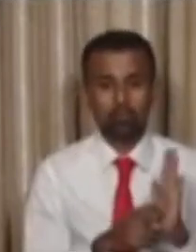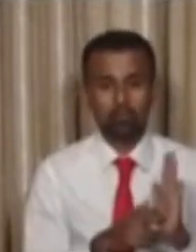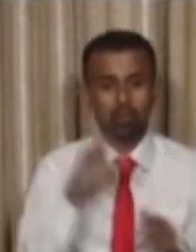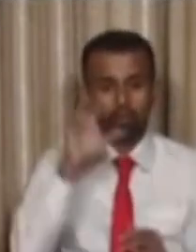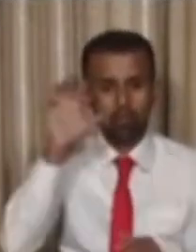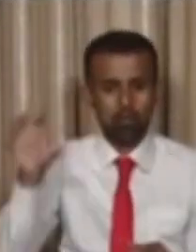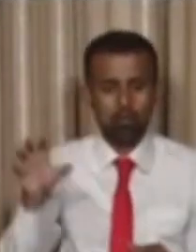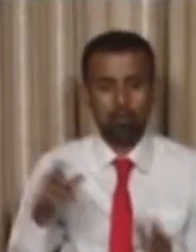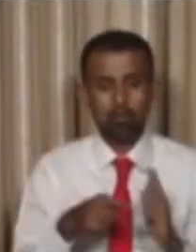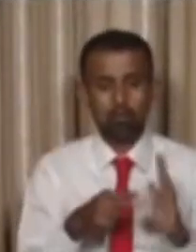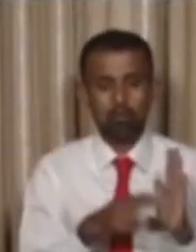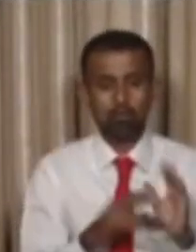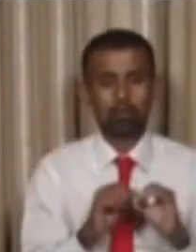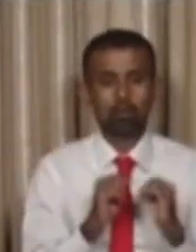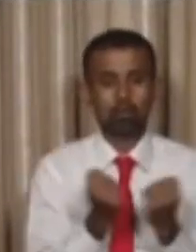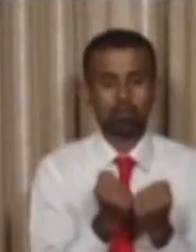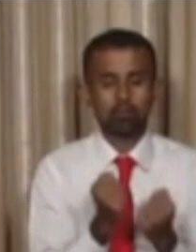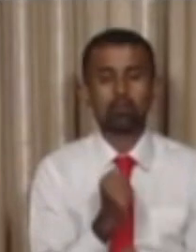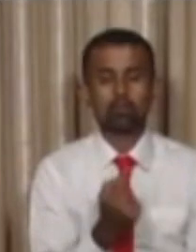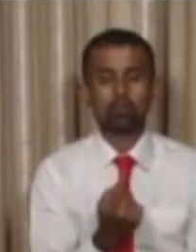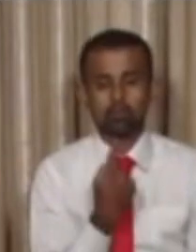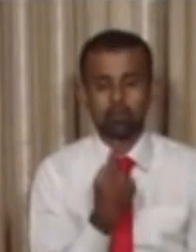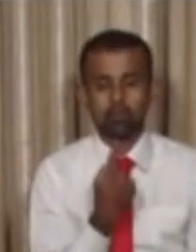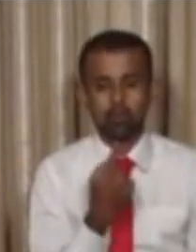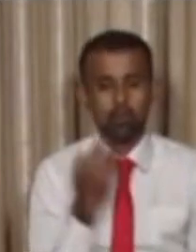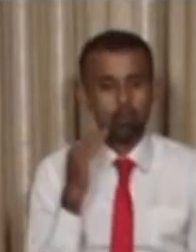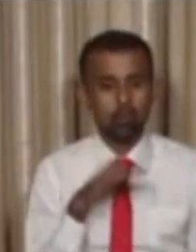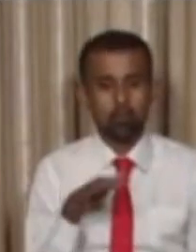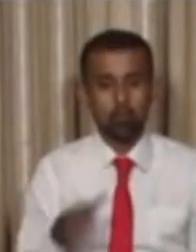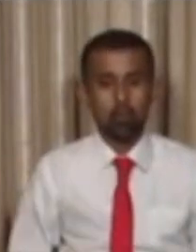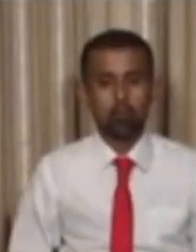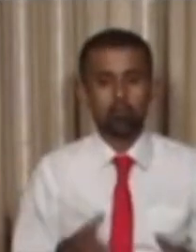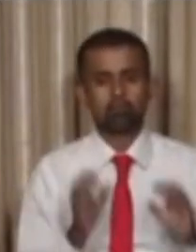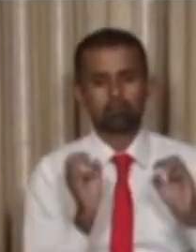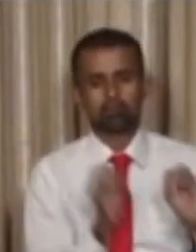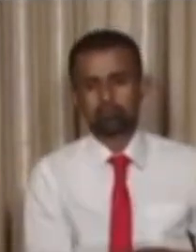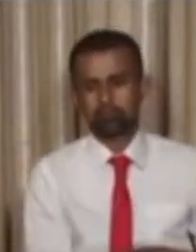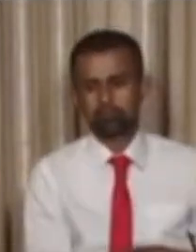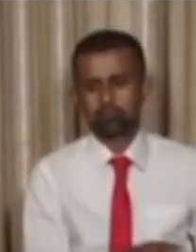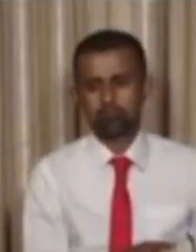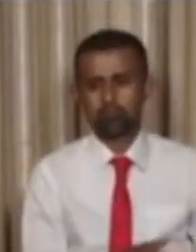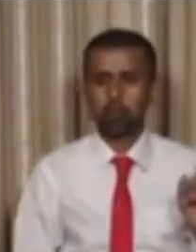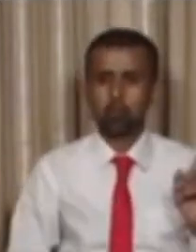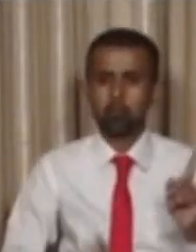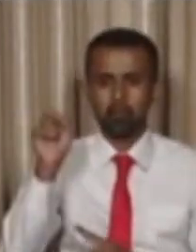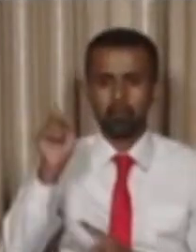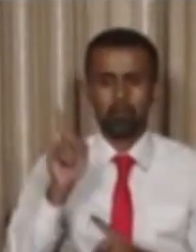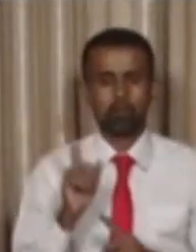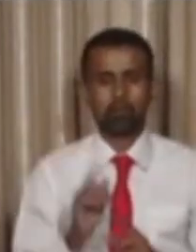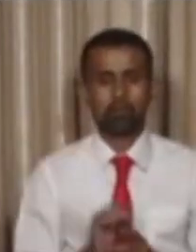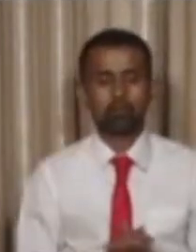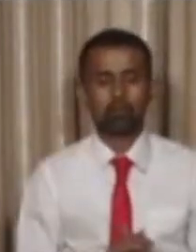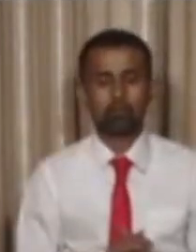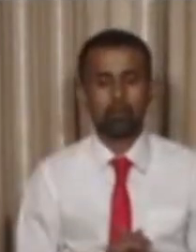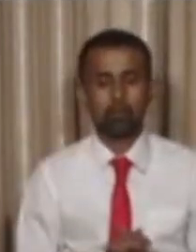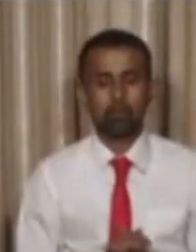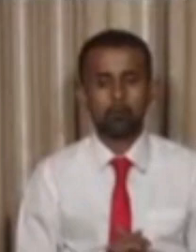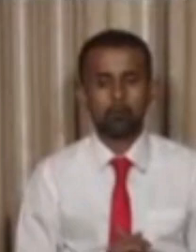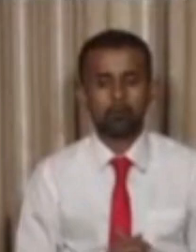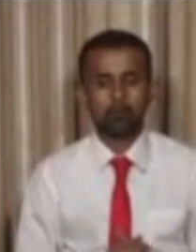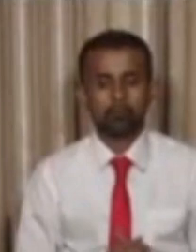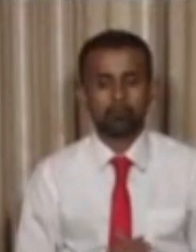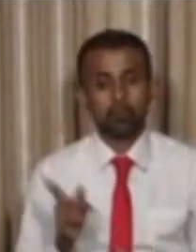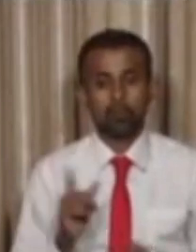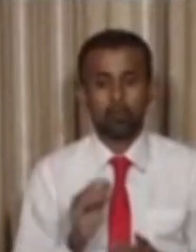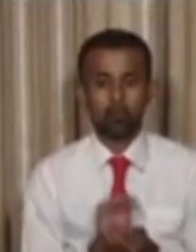அவ்வளவு மக்களையும் தெருவிலே விட்டு அவர்கள் ஓடி தப்பி கொண்டார்கள். ஆனால் அவர்கள் ஓடியதால் எத்தனை ஆயிரம் பேர் அந்த மண்ணிலே கொல்லப்பட்டார்கள். ஆகவே